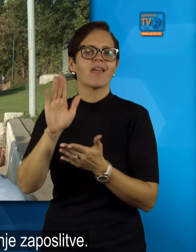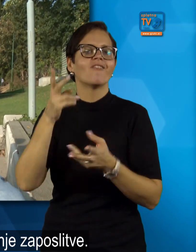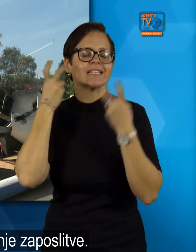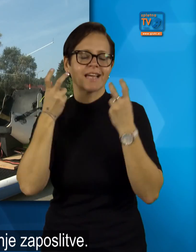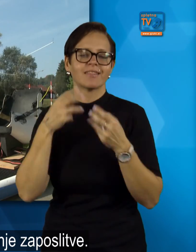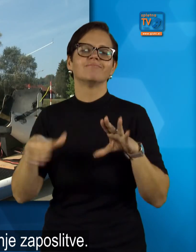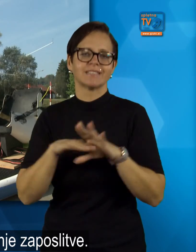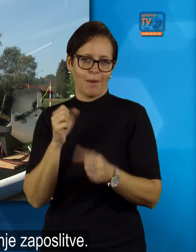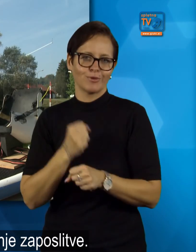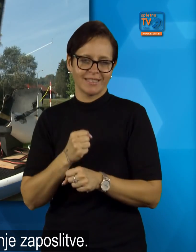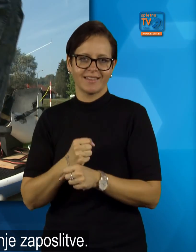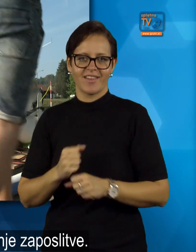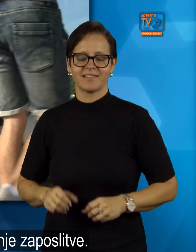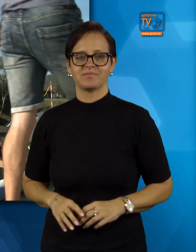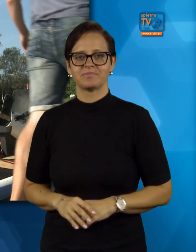zaposlitve.